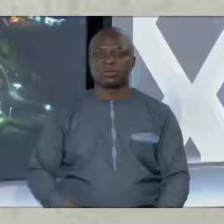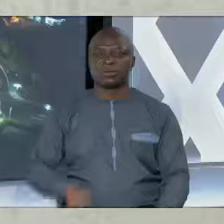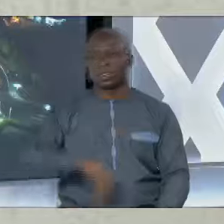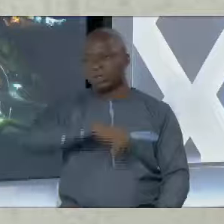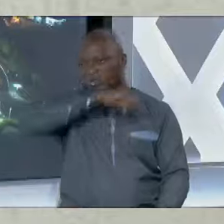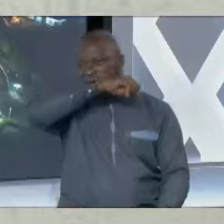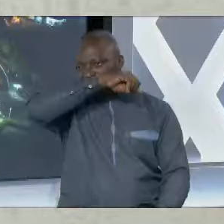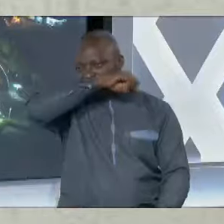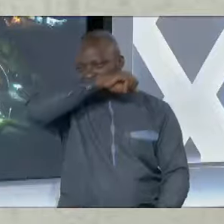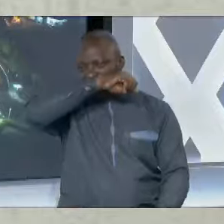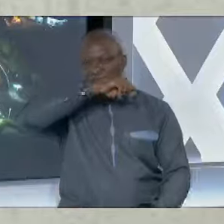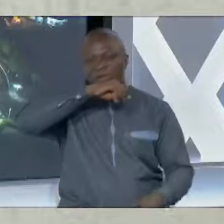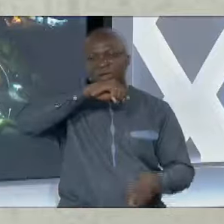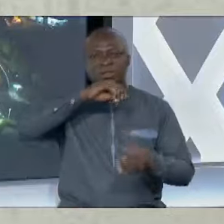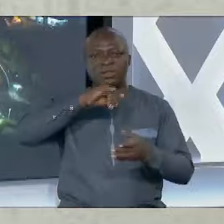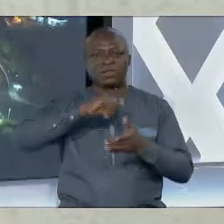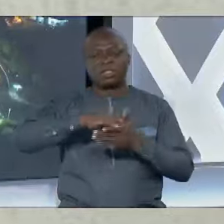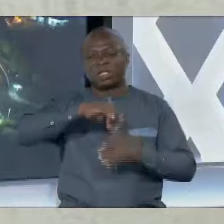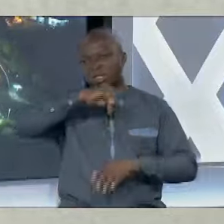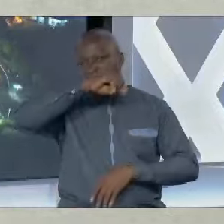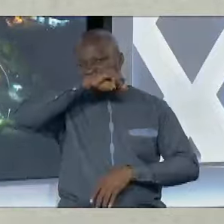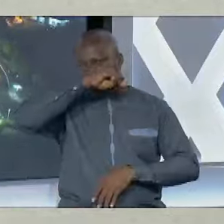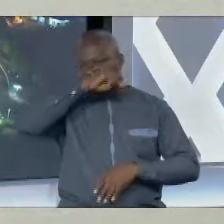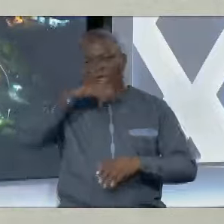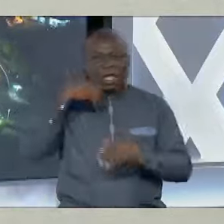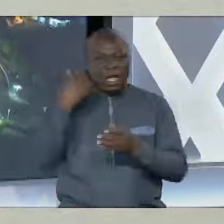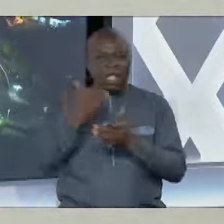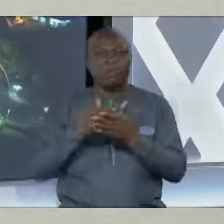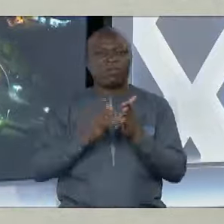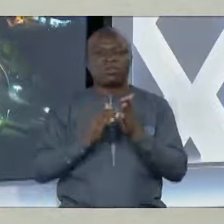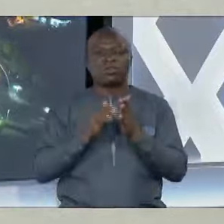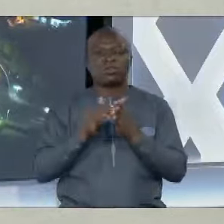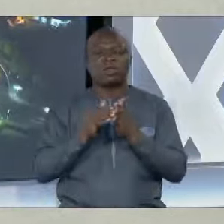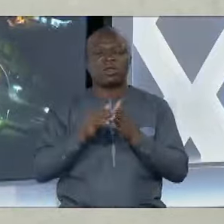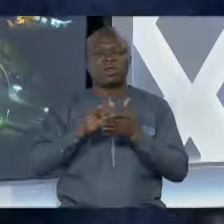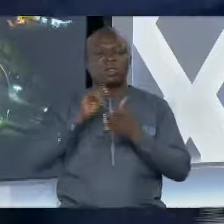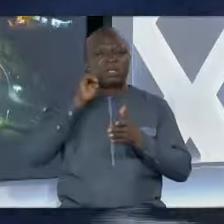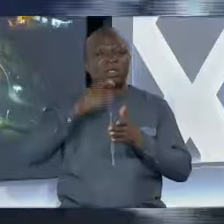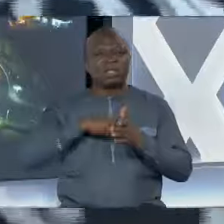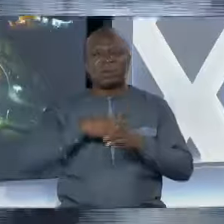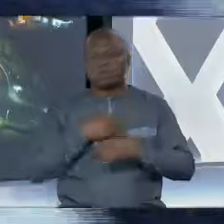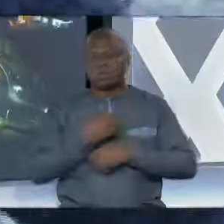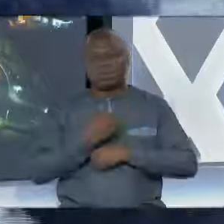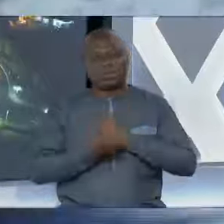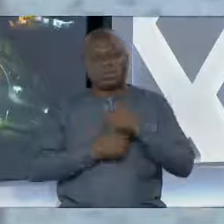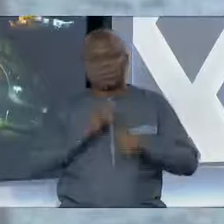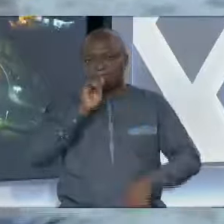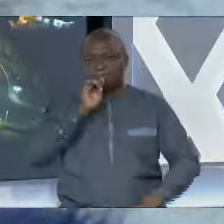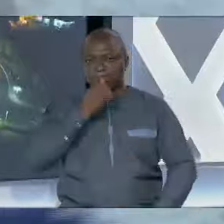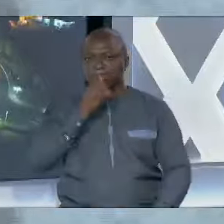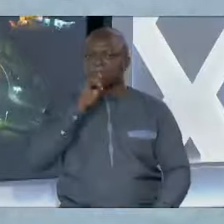Cette toux à répétition d'Akouvi la supporte, dit-elle depuis quelques jours déjà.